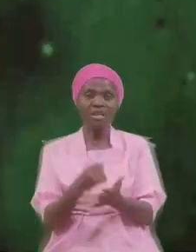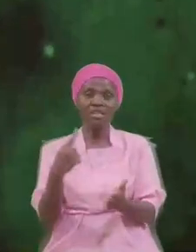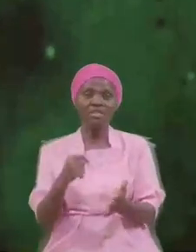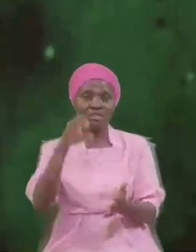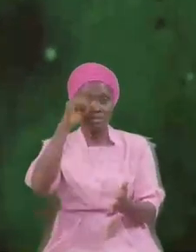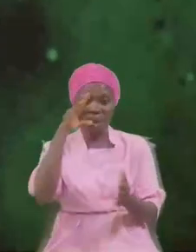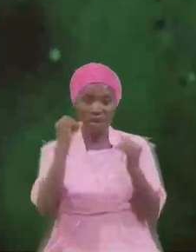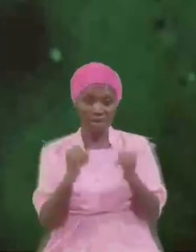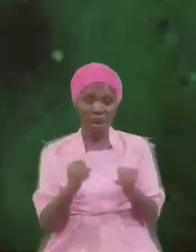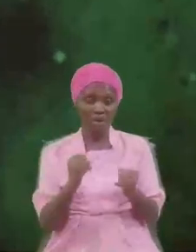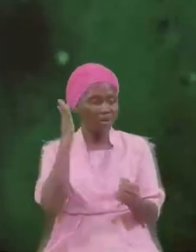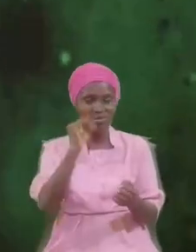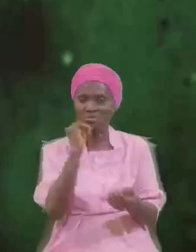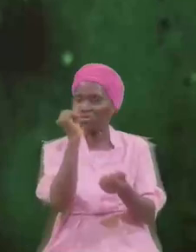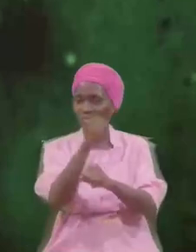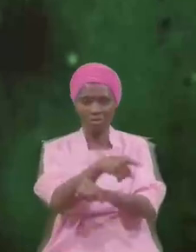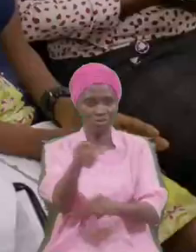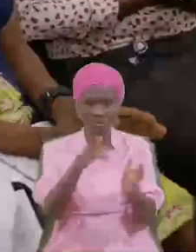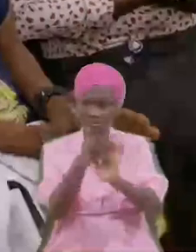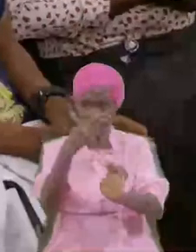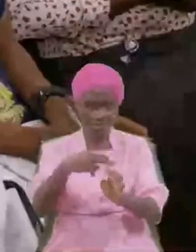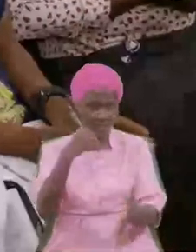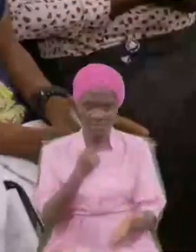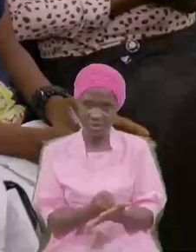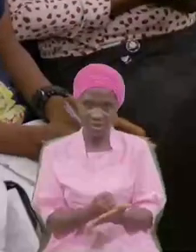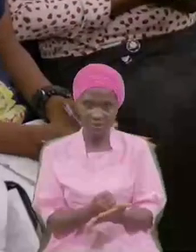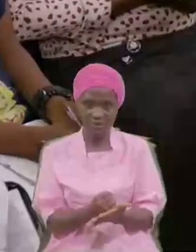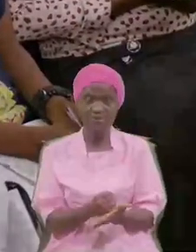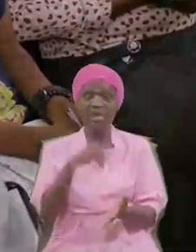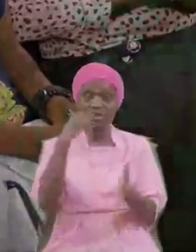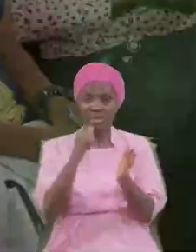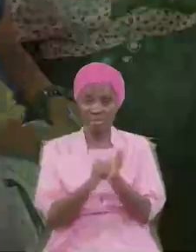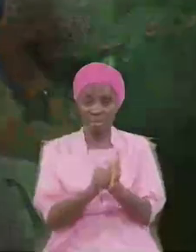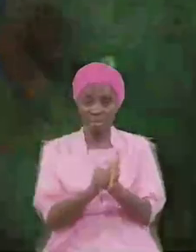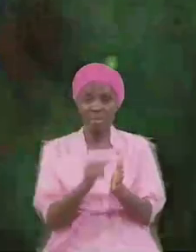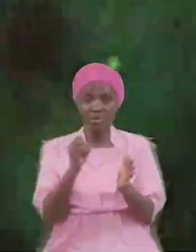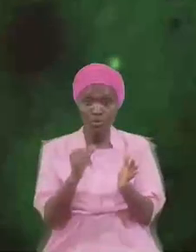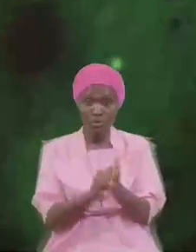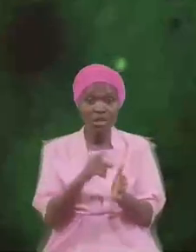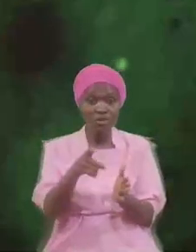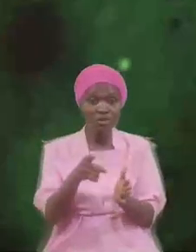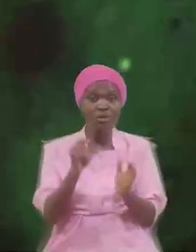Le pouvoir mauvais, maléfique, ne va pas vous vaincre au nom de Jésus-Christ.